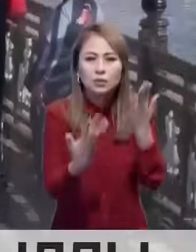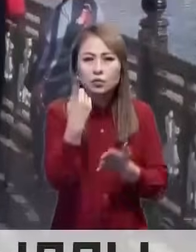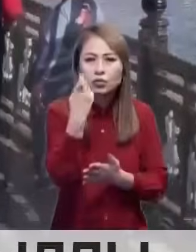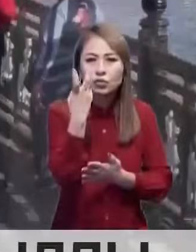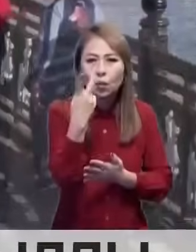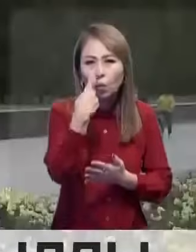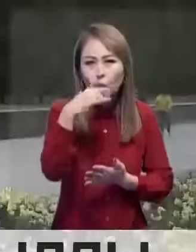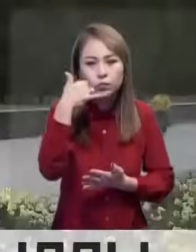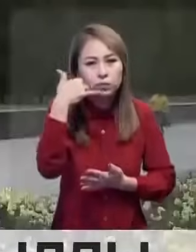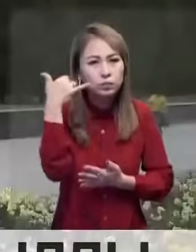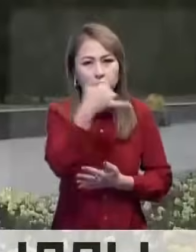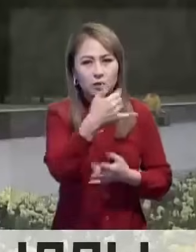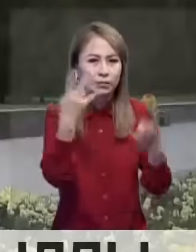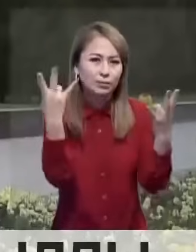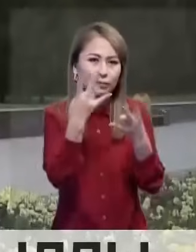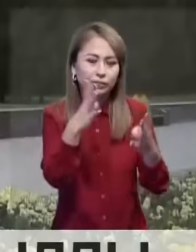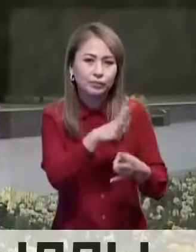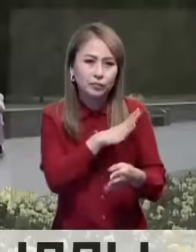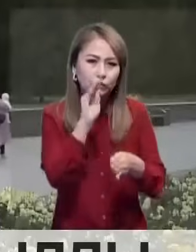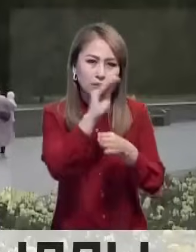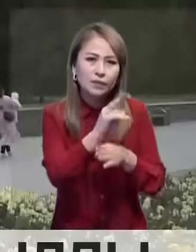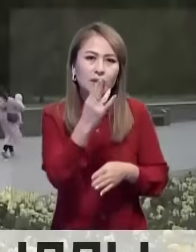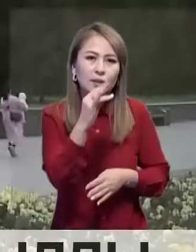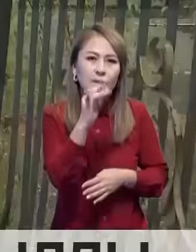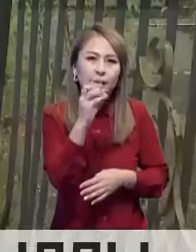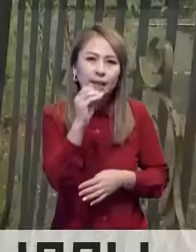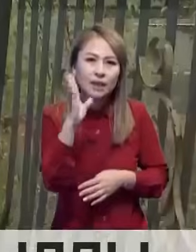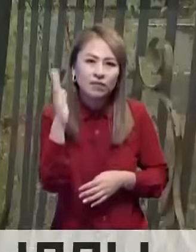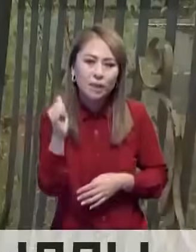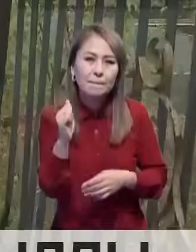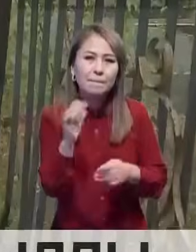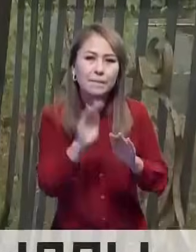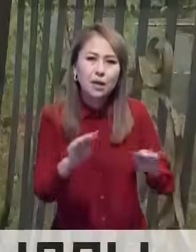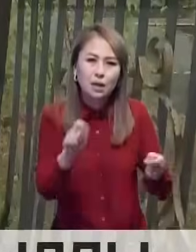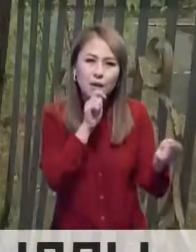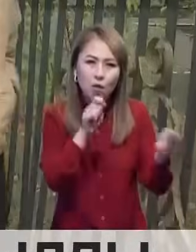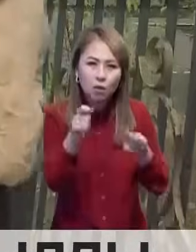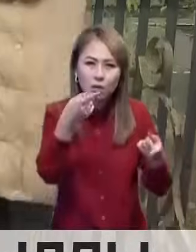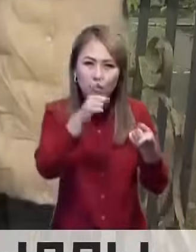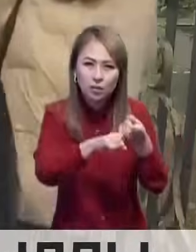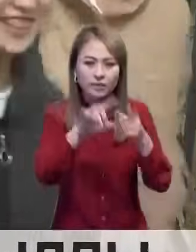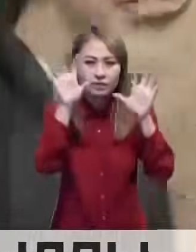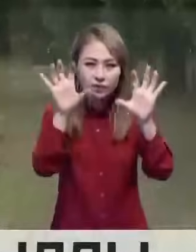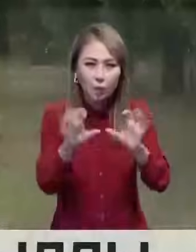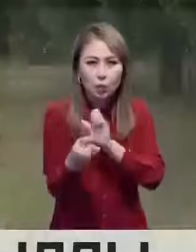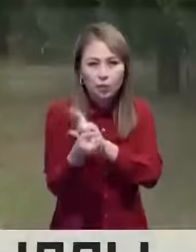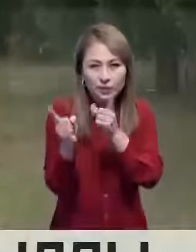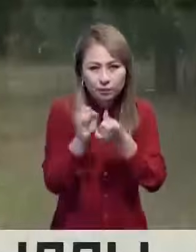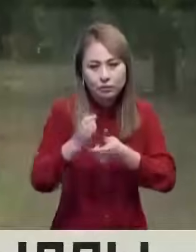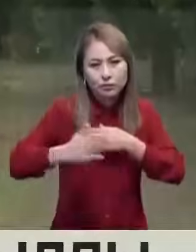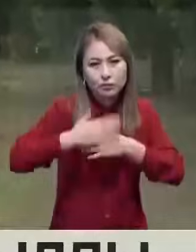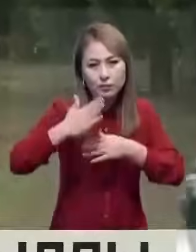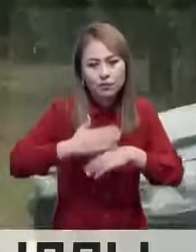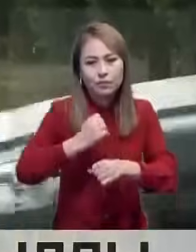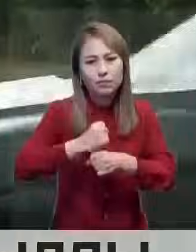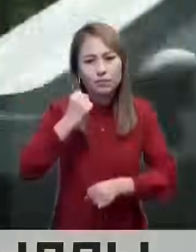102 нөміріне шұғыл хабарласу керектігін қаперге салды. Сондай-ақ Динара Зәкеева бала қауіпсіздігіне қатысты заңға өзгеріс енгізіп, жазаны